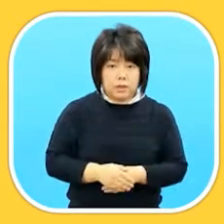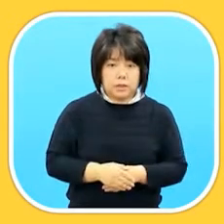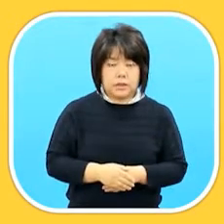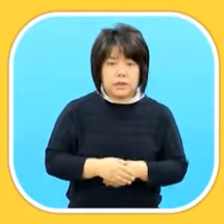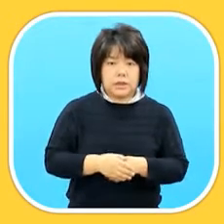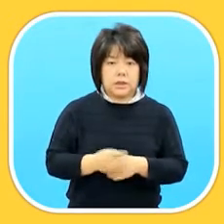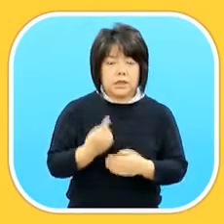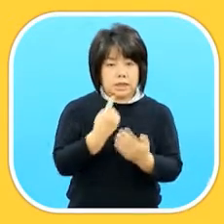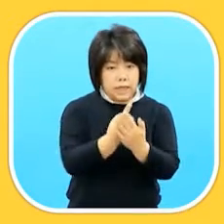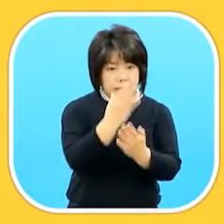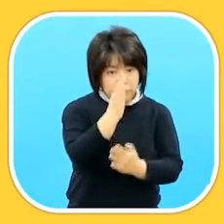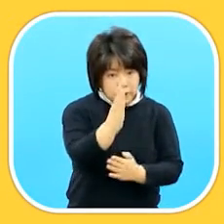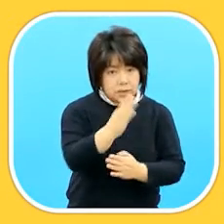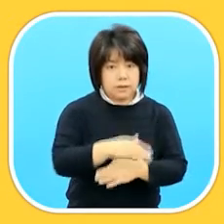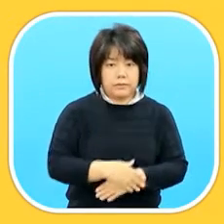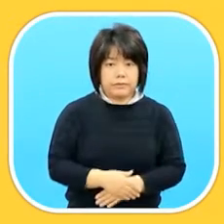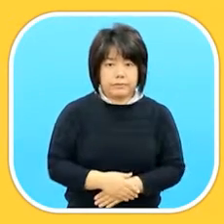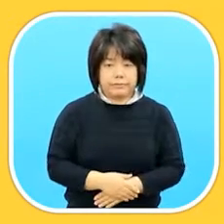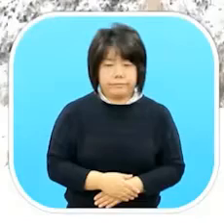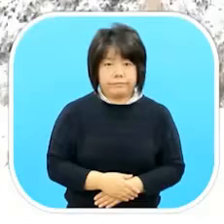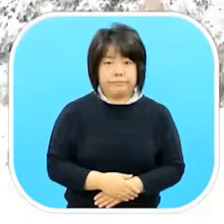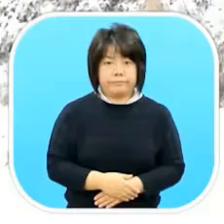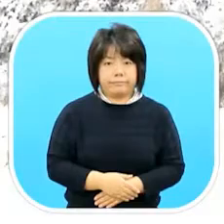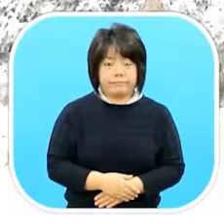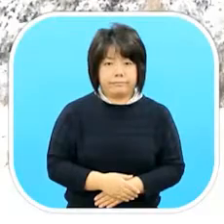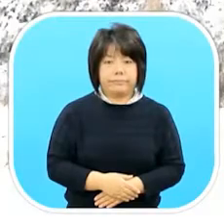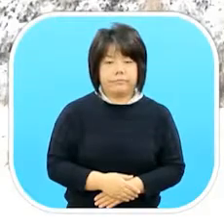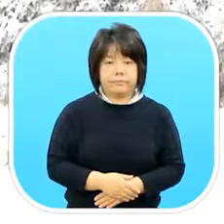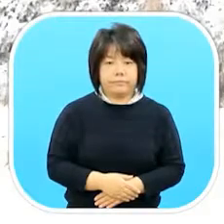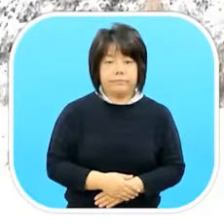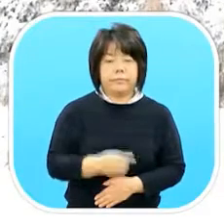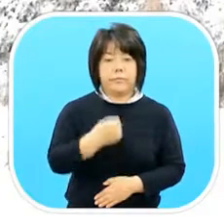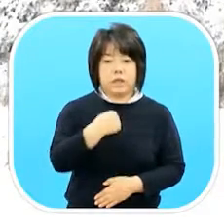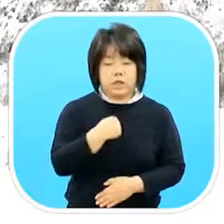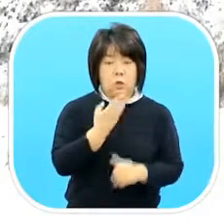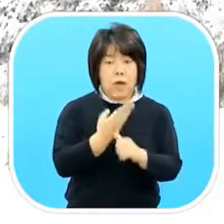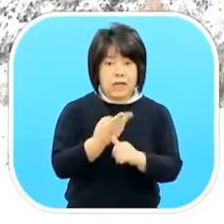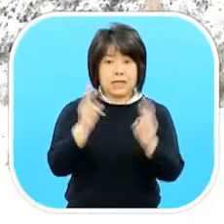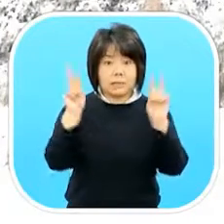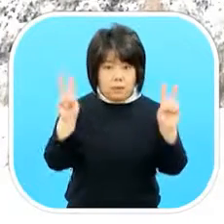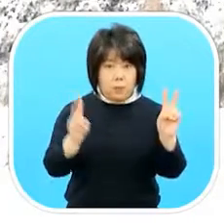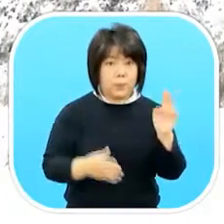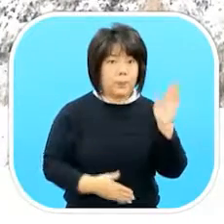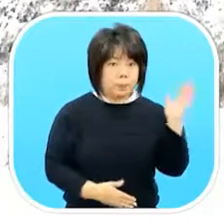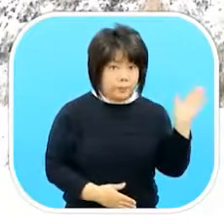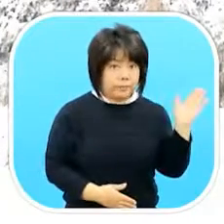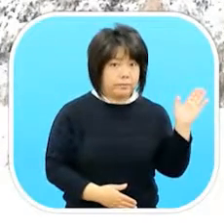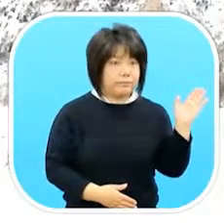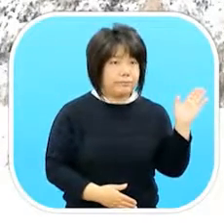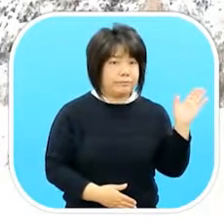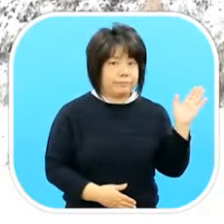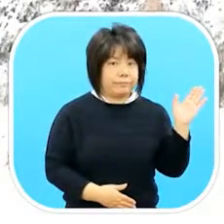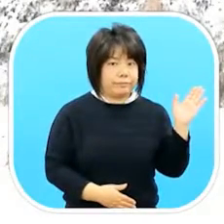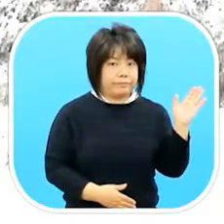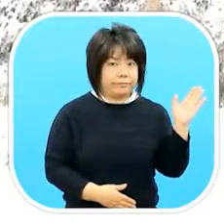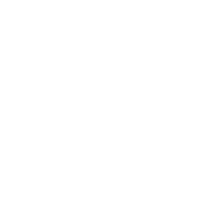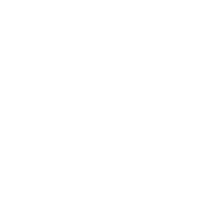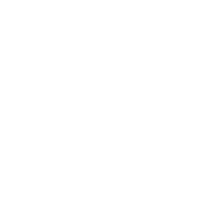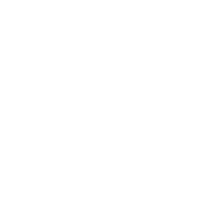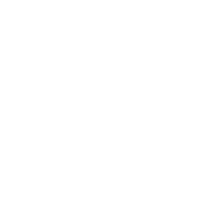ぜひご参加ください。 私の秋田ビジョン、梅物いっぱい食べさせたい。